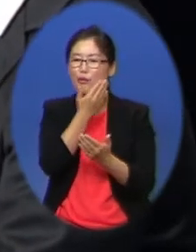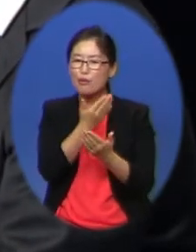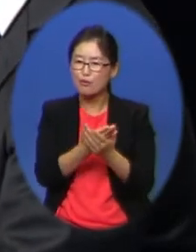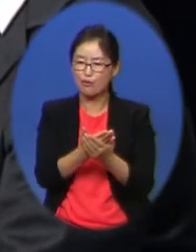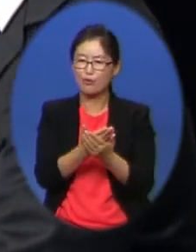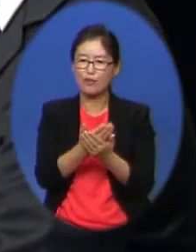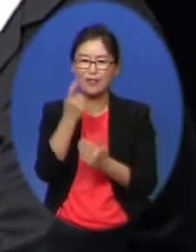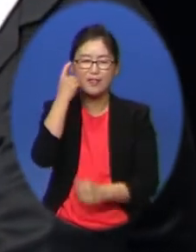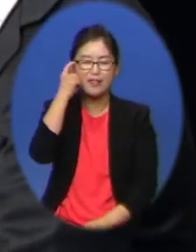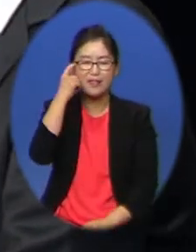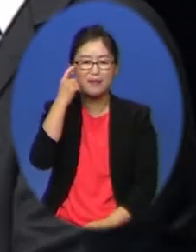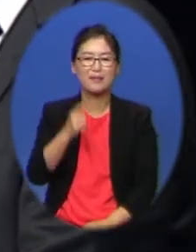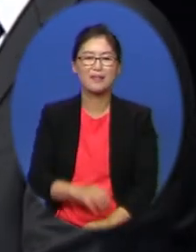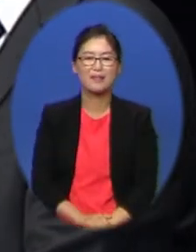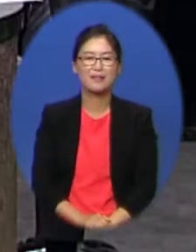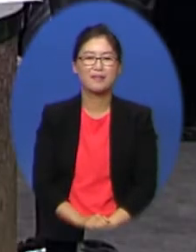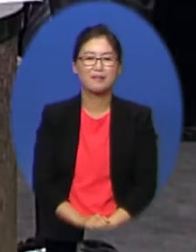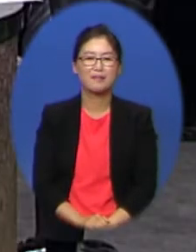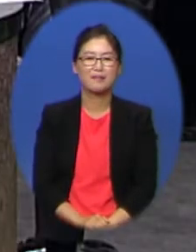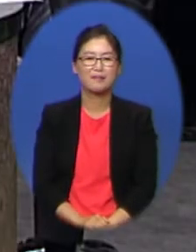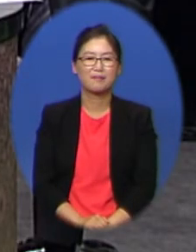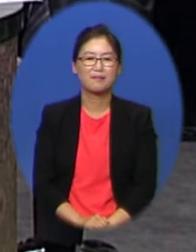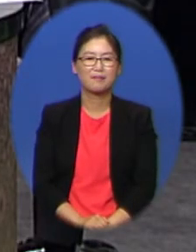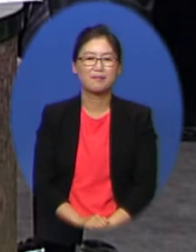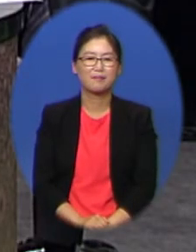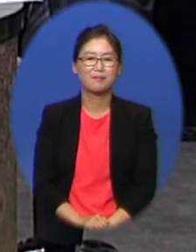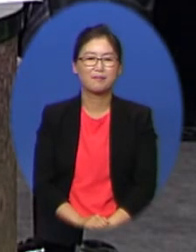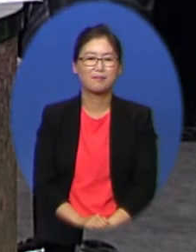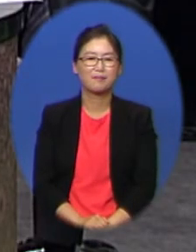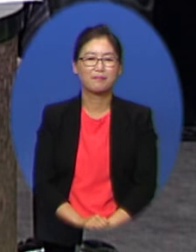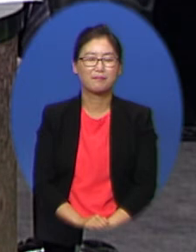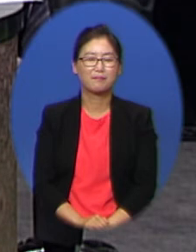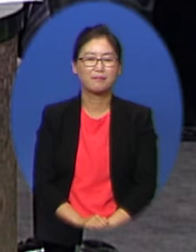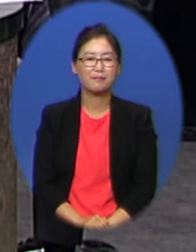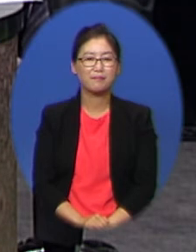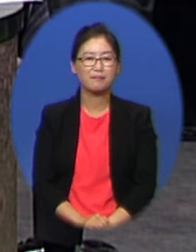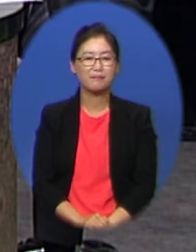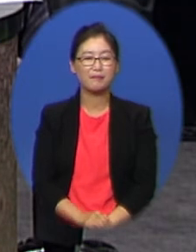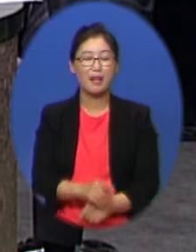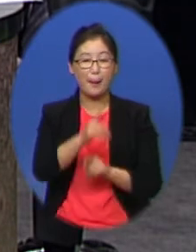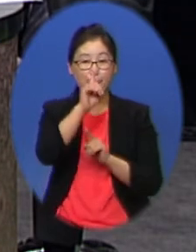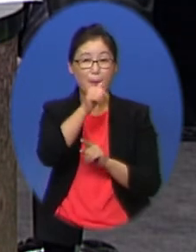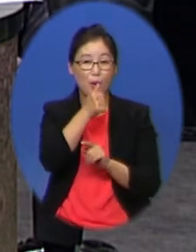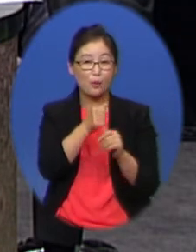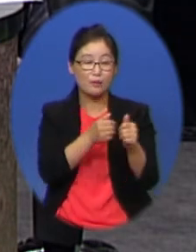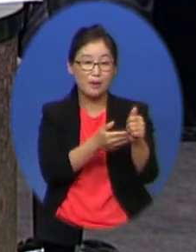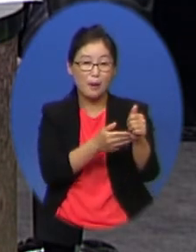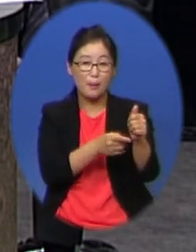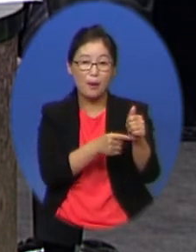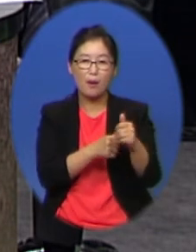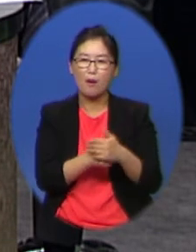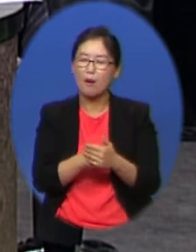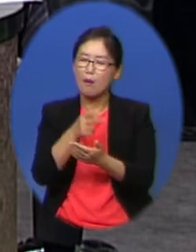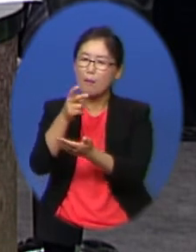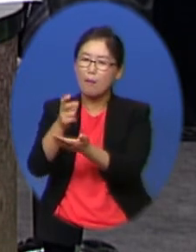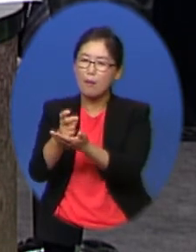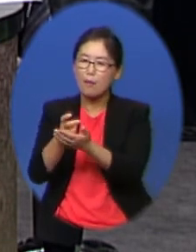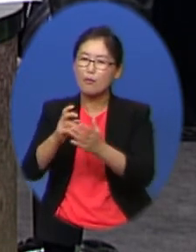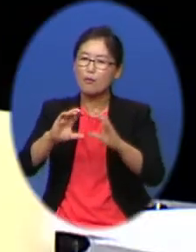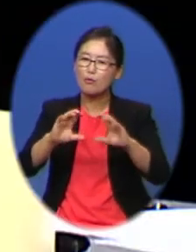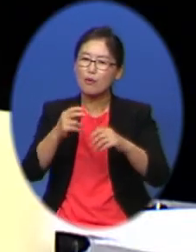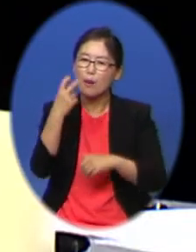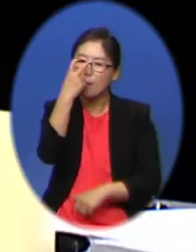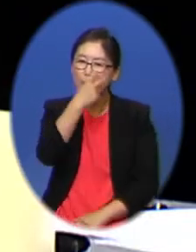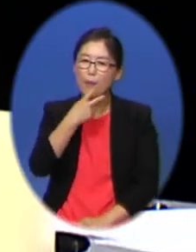많이 느끼게 되었습니다. 예. 자, 이 변호사님, 그 법이나 국가로부터 이 보호를 받지 못하는